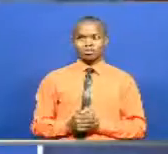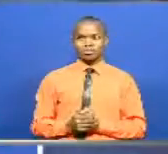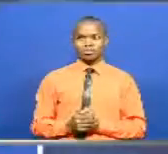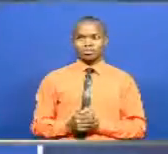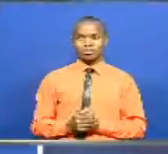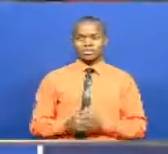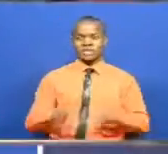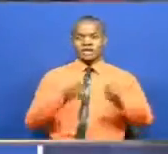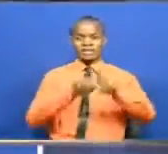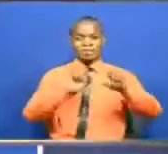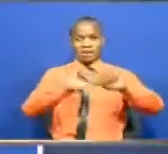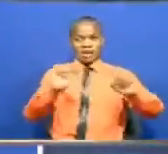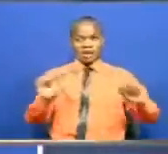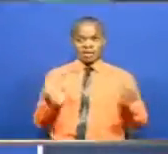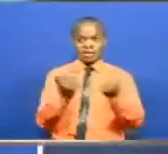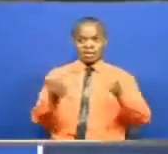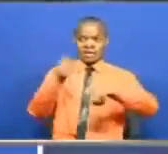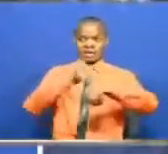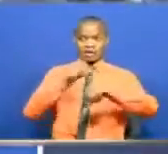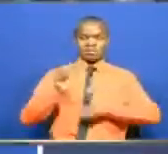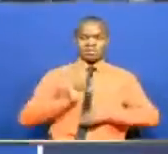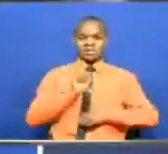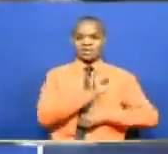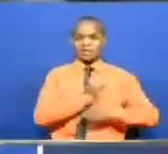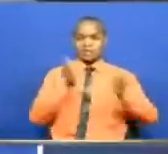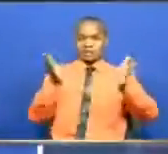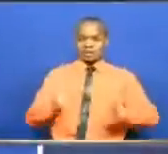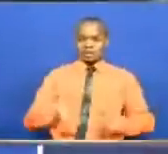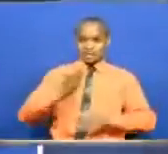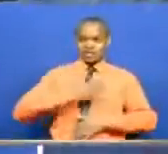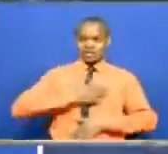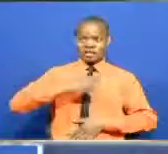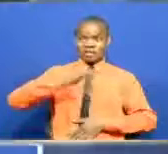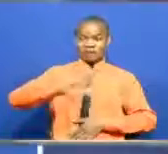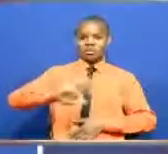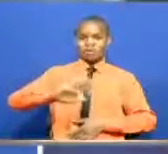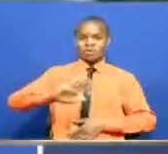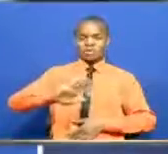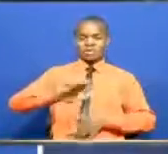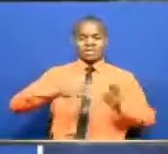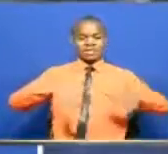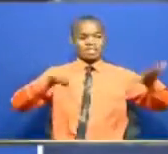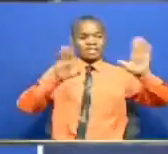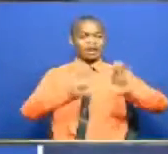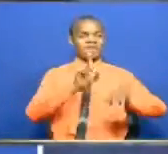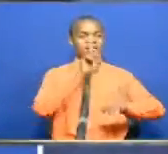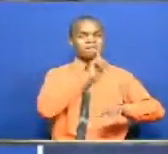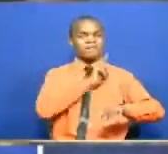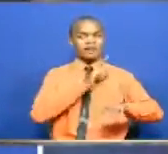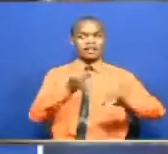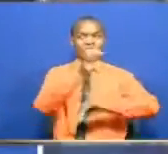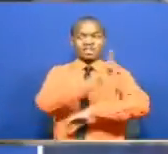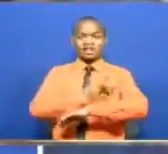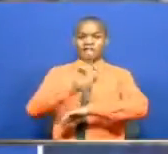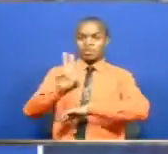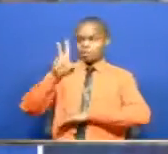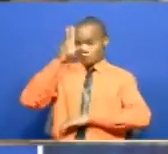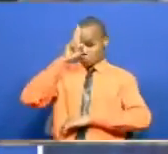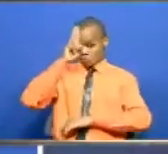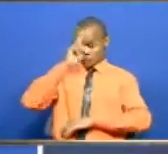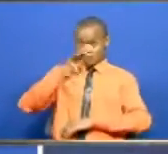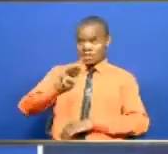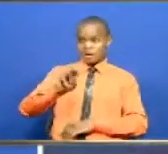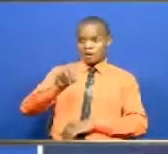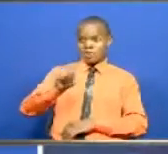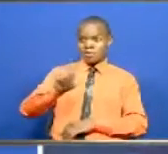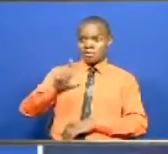Haya najiri huku mwenzake Senator wa Samburu Steve Lelegwe akijisalimisha kwa siku ya pili katika kituo cha polisi cha Maralal